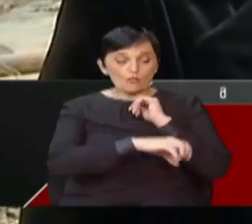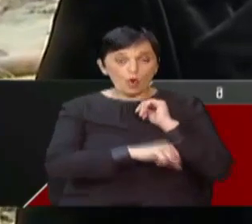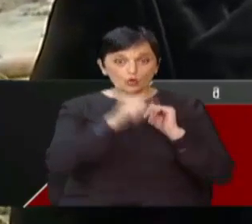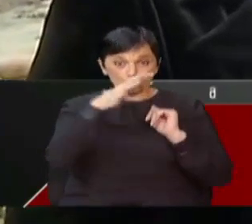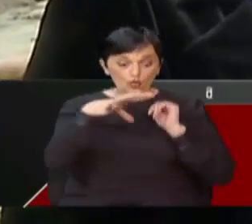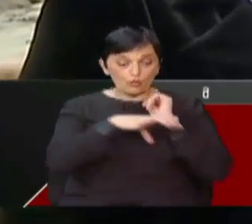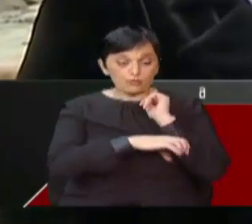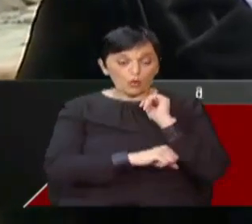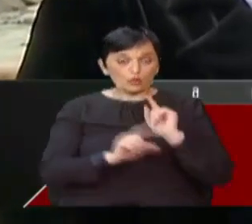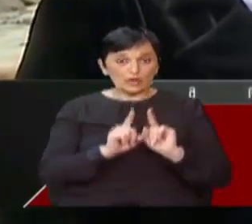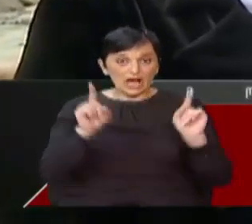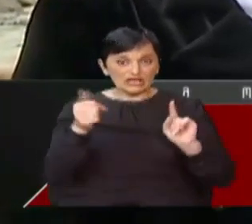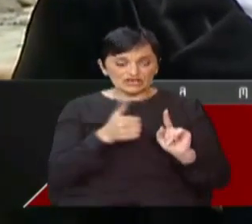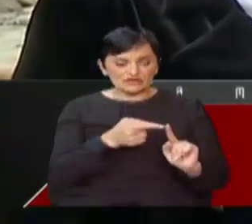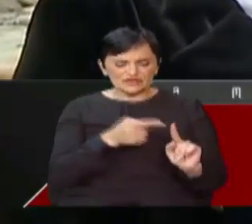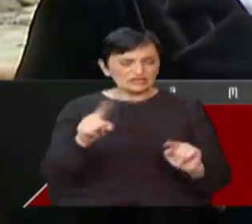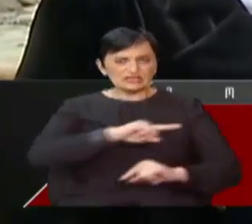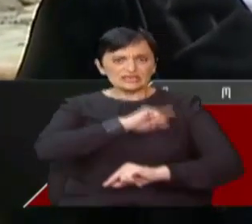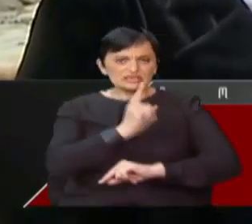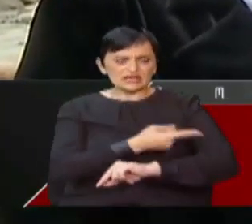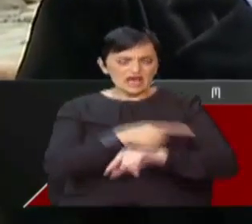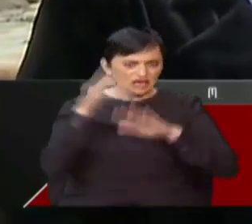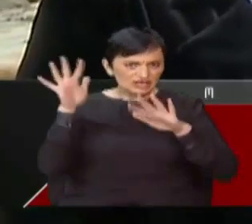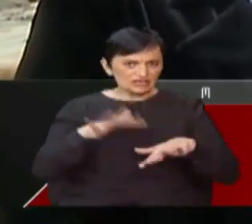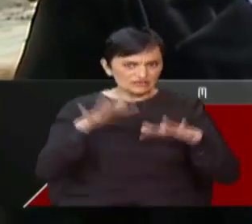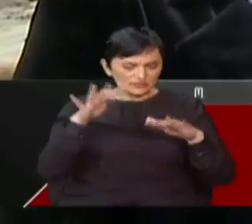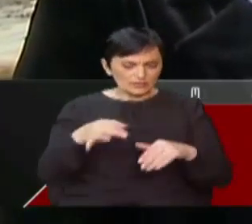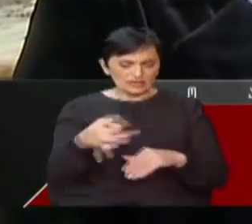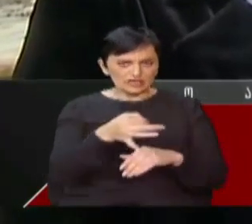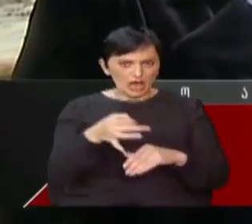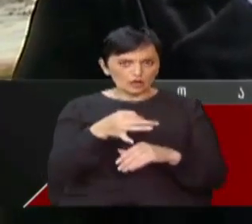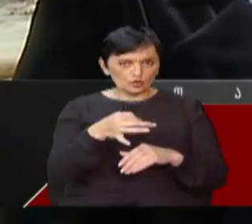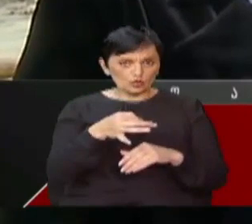პირეების ძალიან ძლიერი წვიმებია რეგიონში.